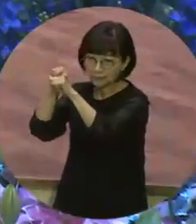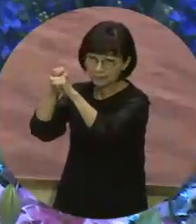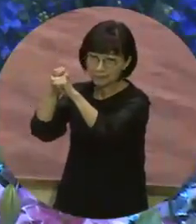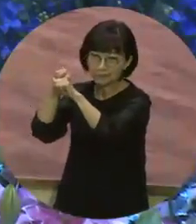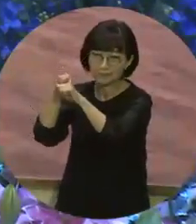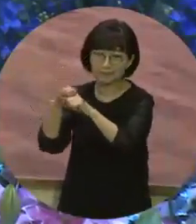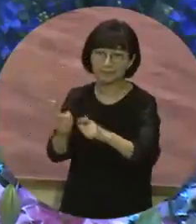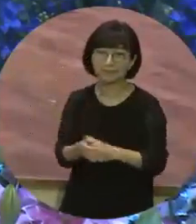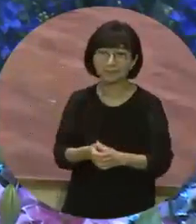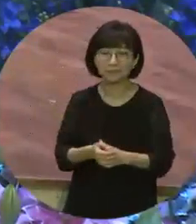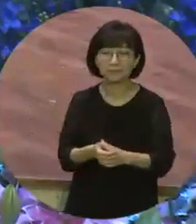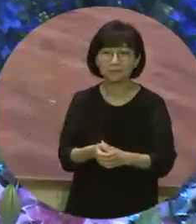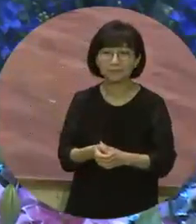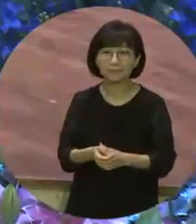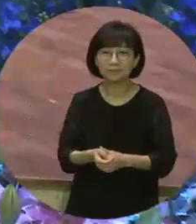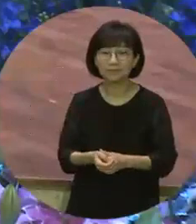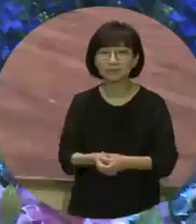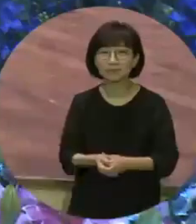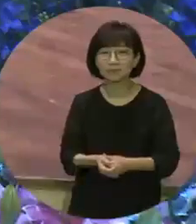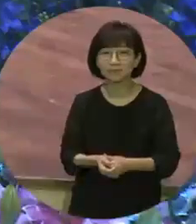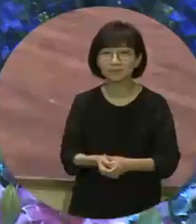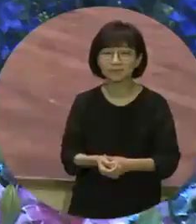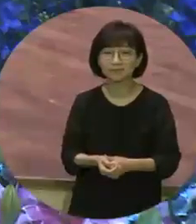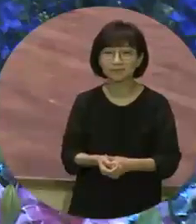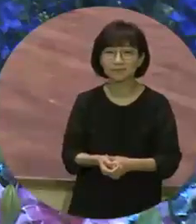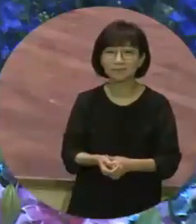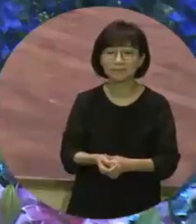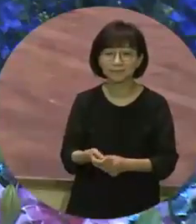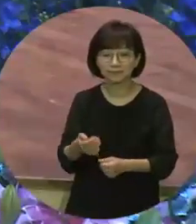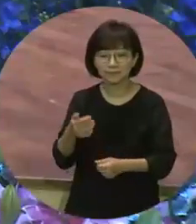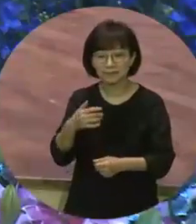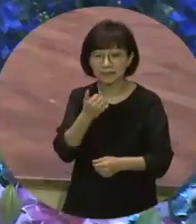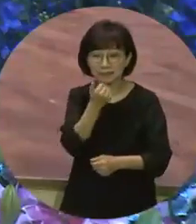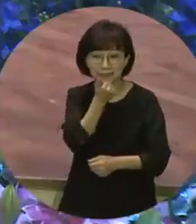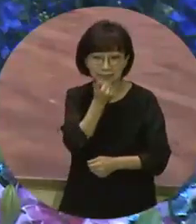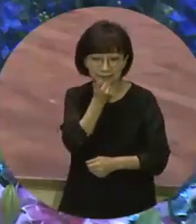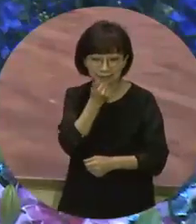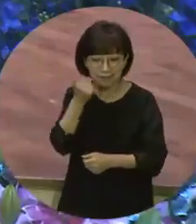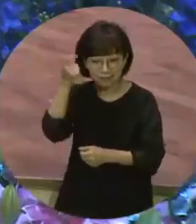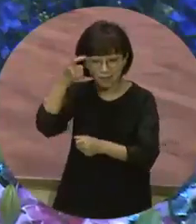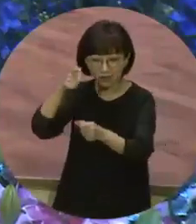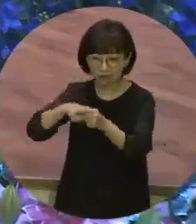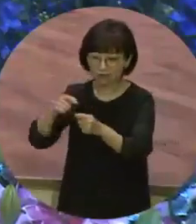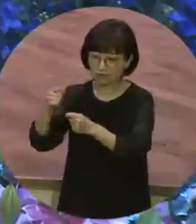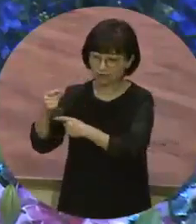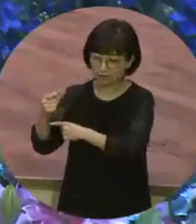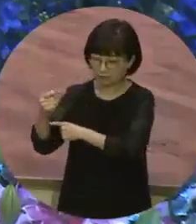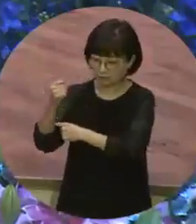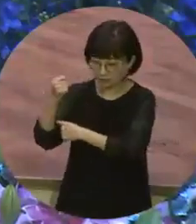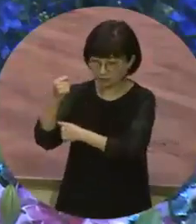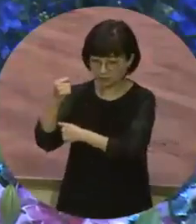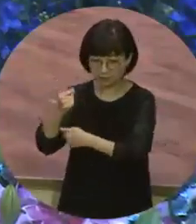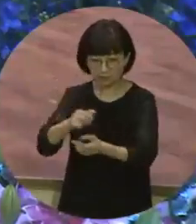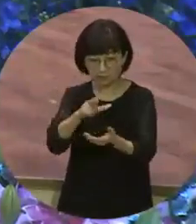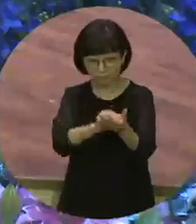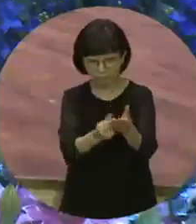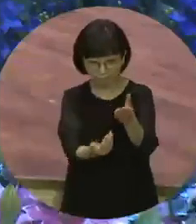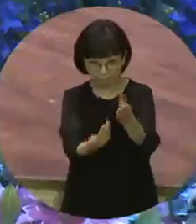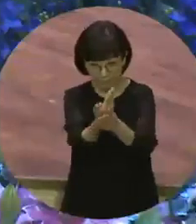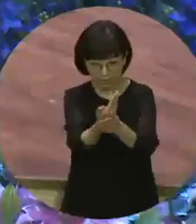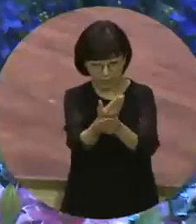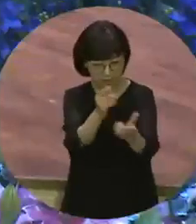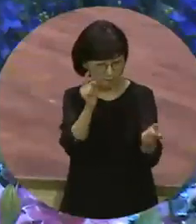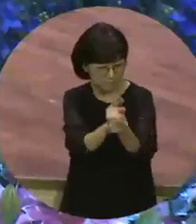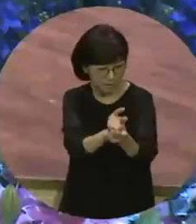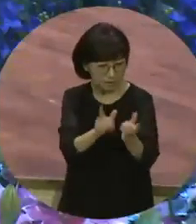그만큼 영적인 성장을 이룬 겁니다. 영적인 성숙도가 높으면 문제와 사건 속에서 다급하고 초조하지